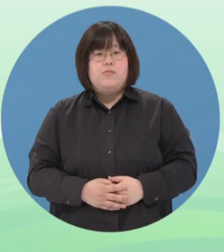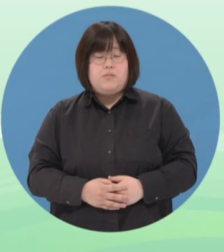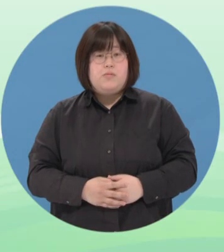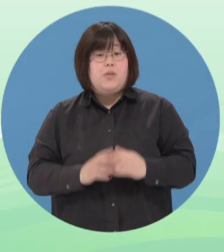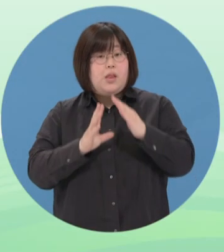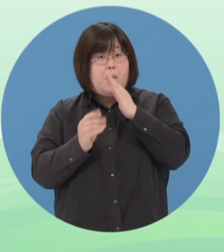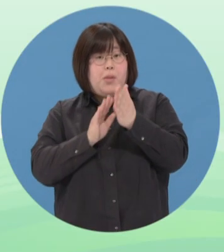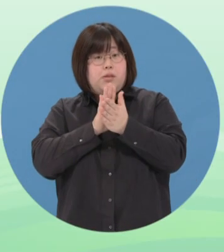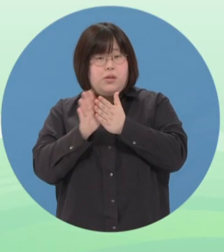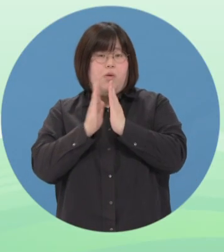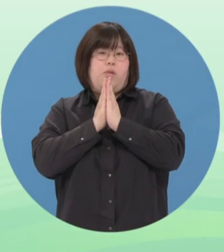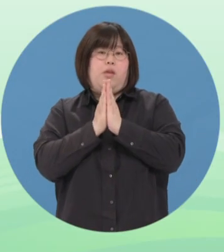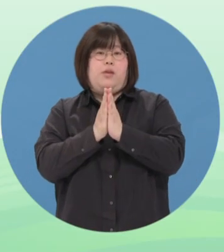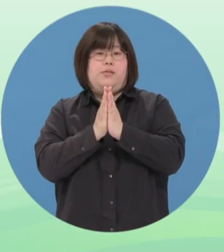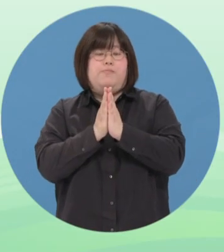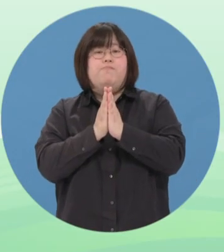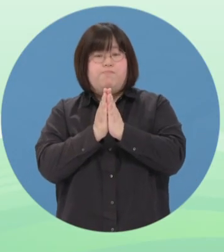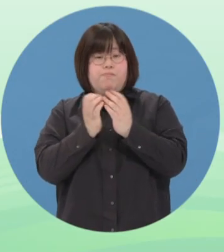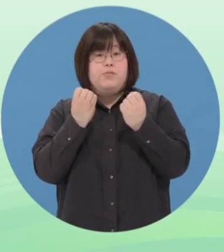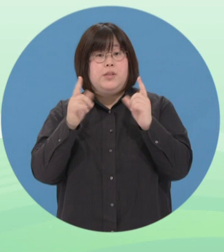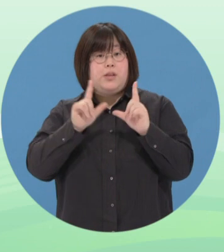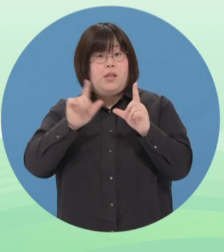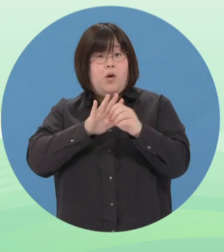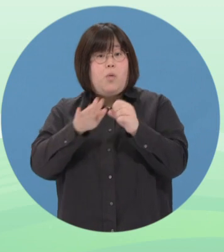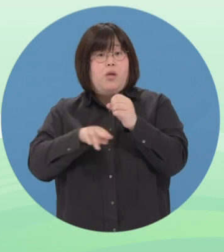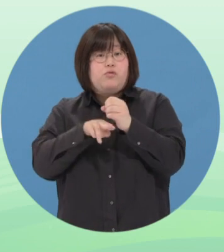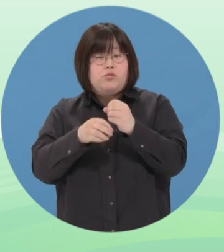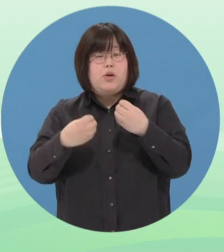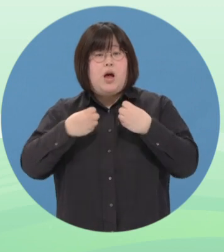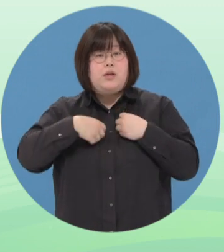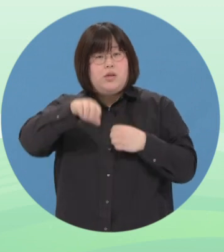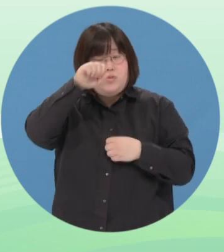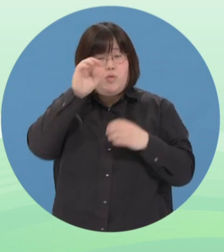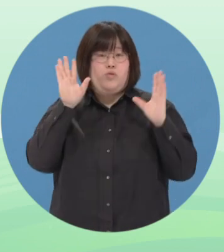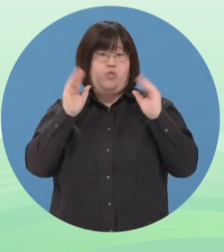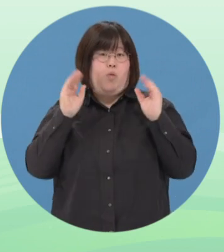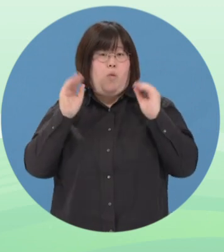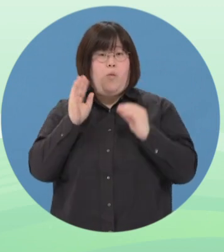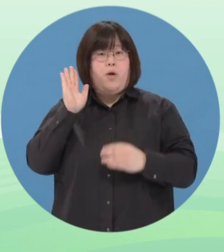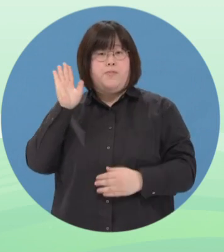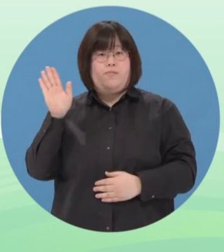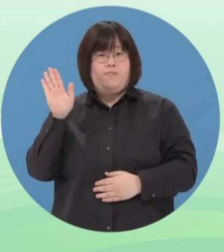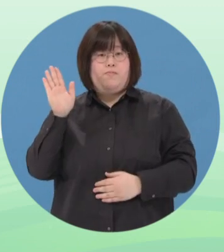県からのお願いです。新型コロナウイルス感染症の情報は県のホ